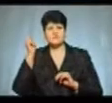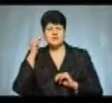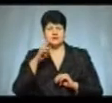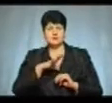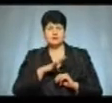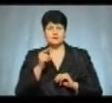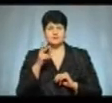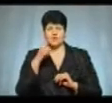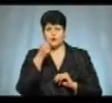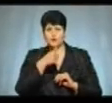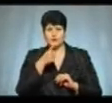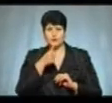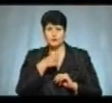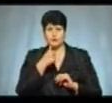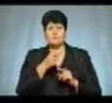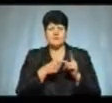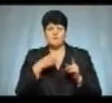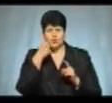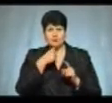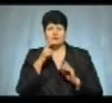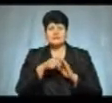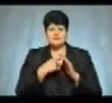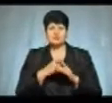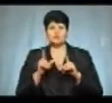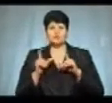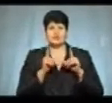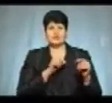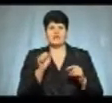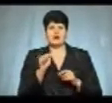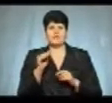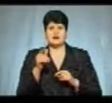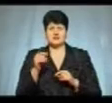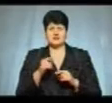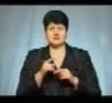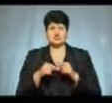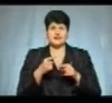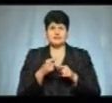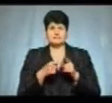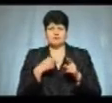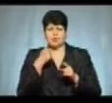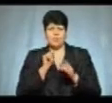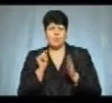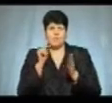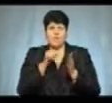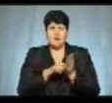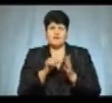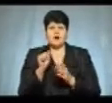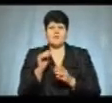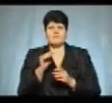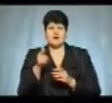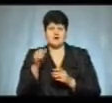тривали півроку, дізнався – поїде в Афганістан. Вже попав через півроку в Афганістан.